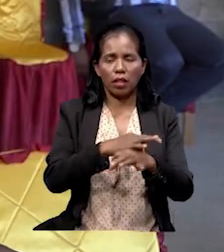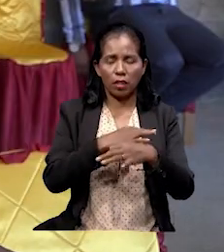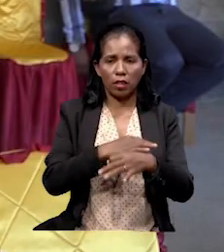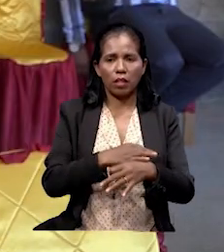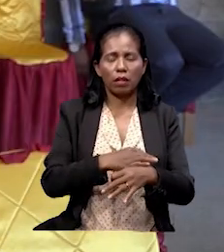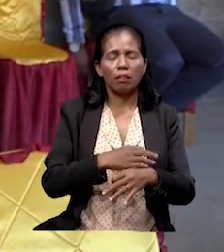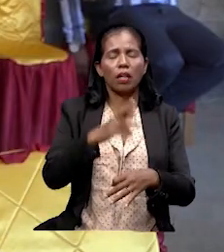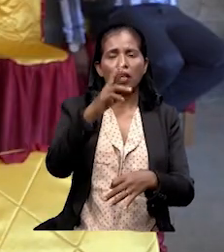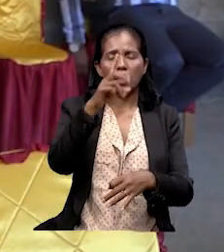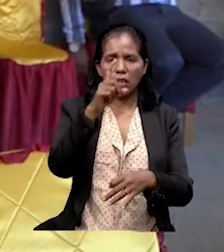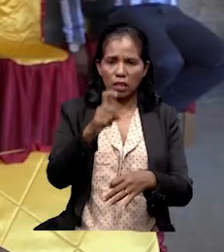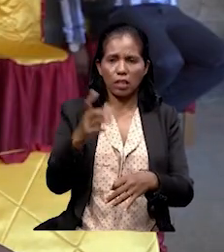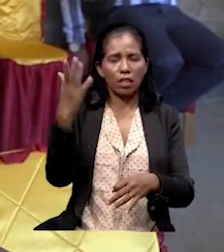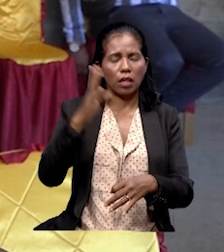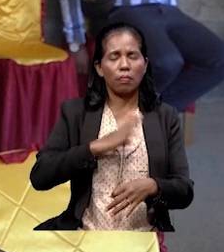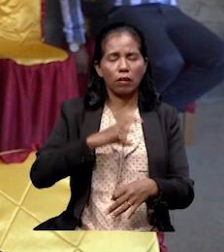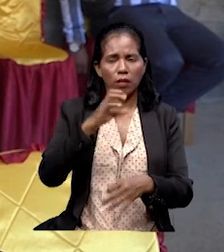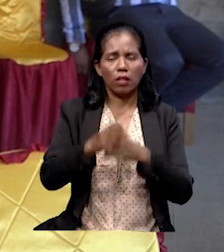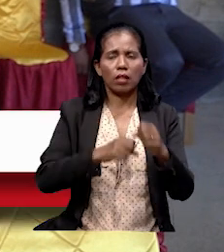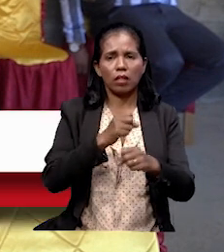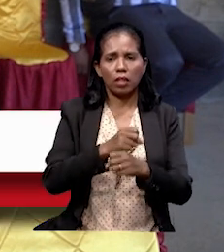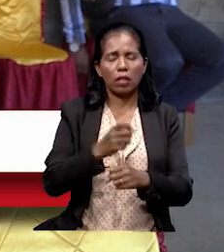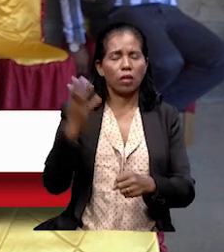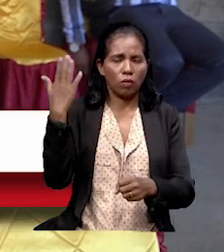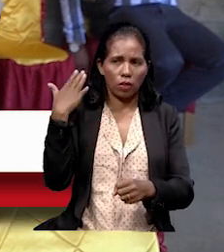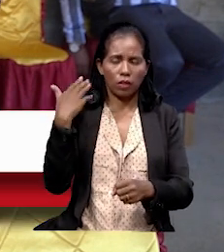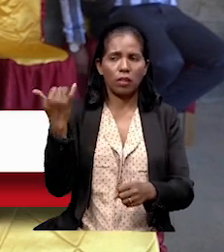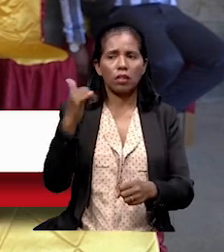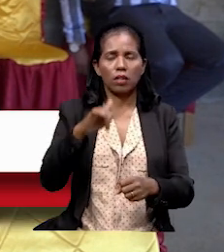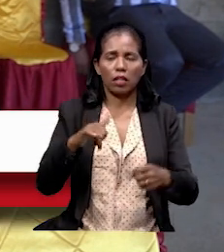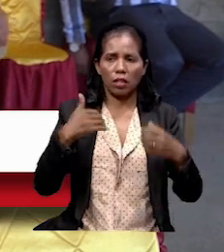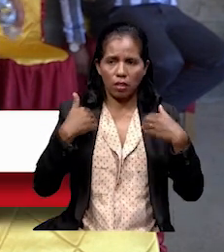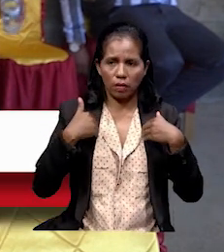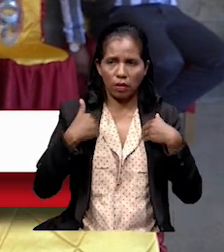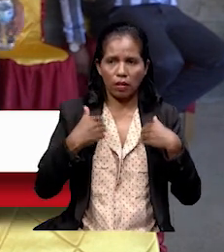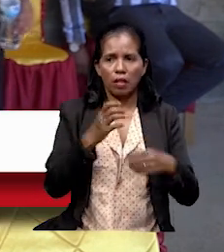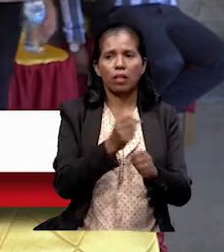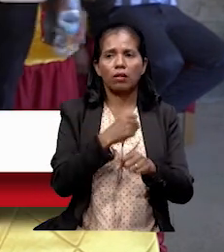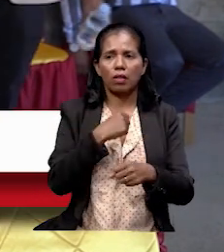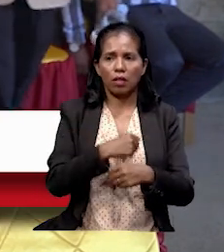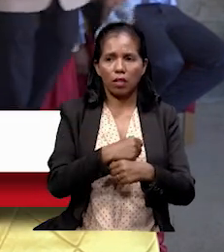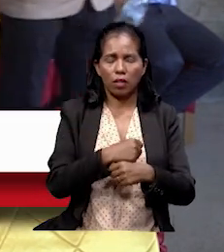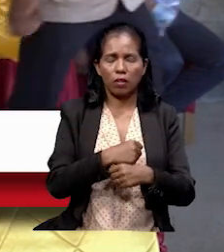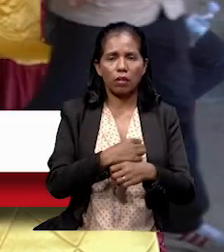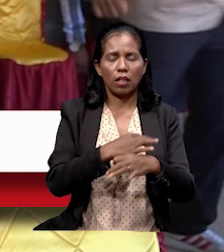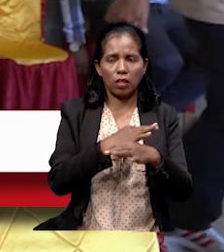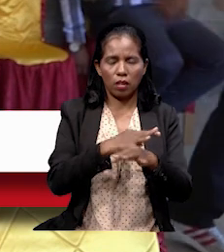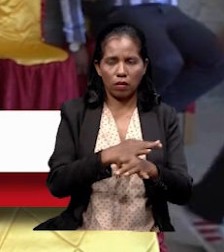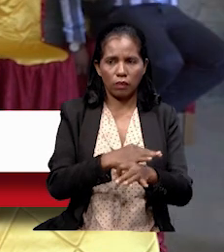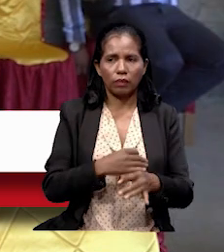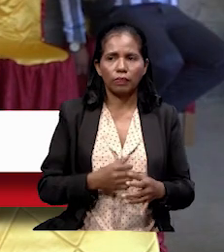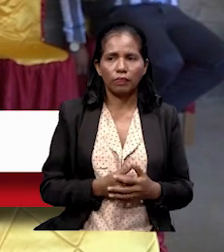cari tinan koto ke 2021. Então sira iamos sa modelo halo halo manual, ma ba